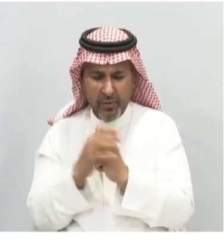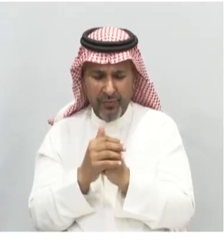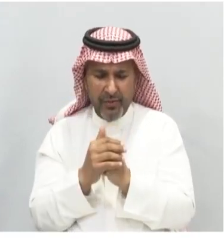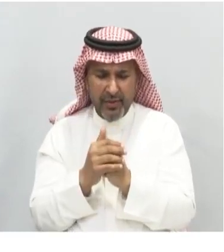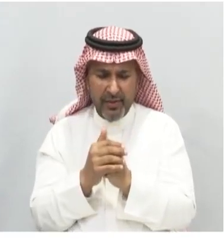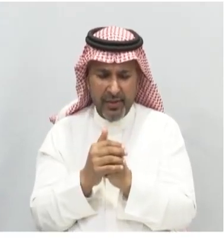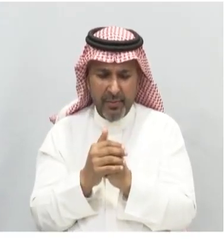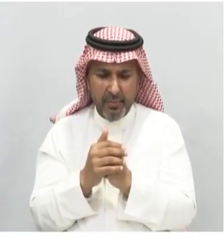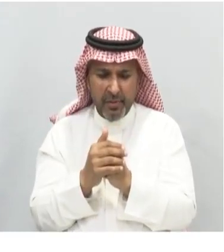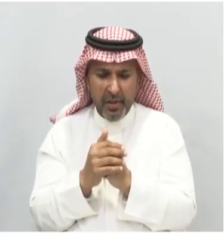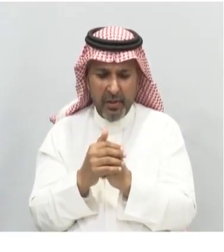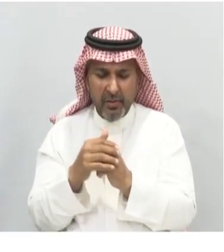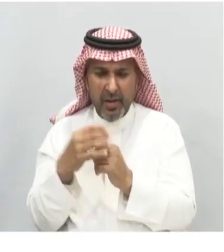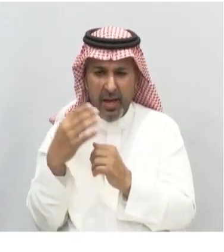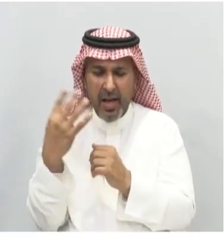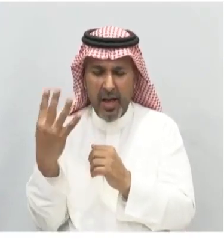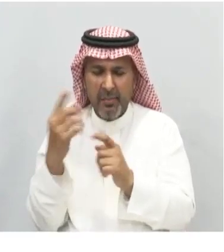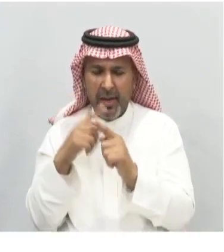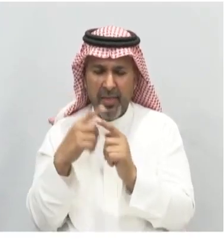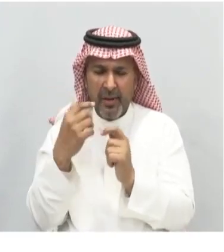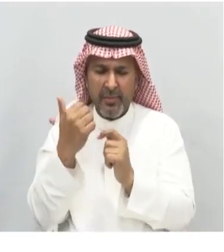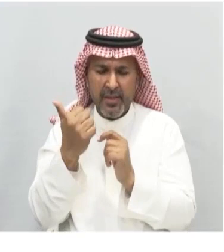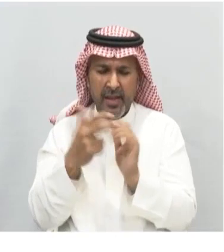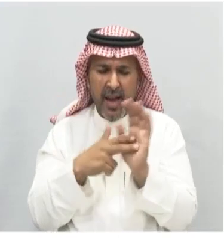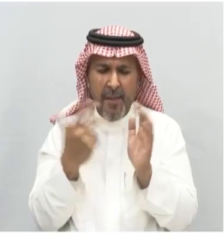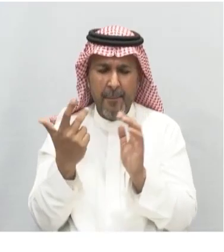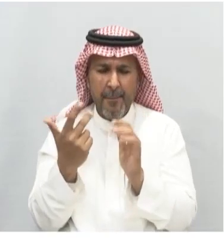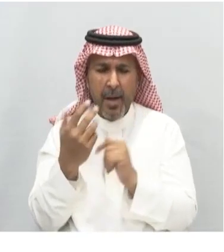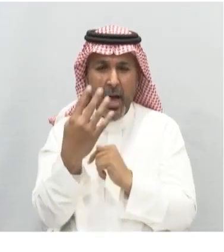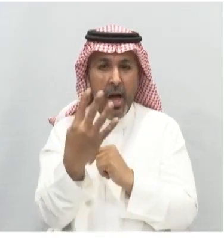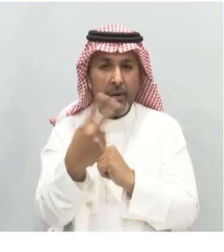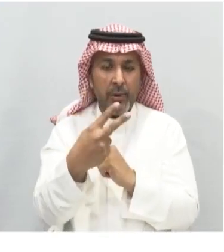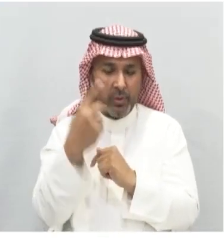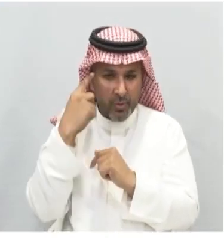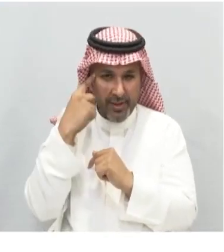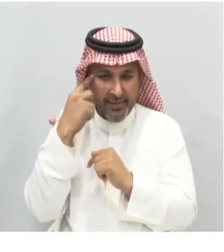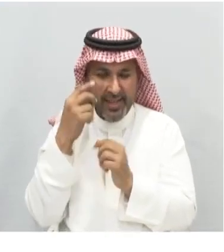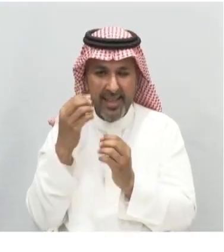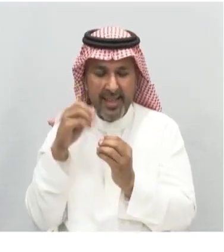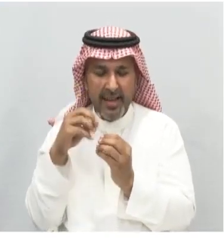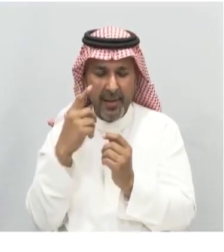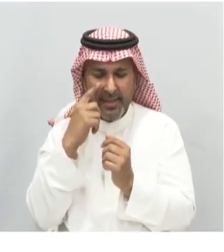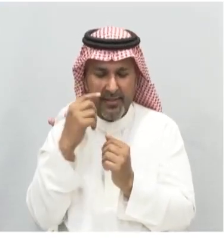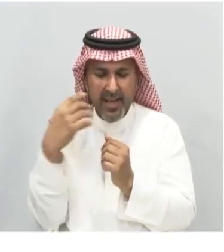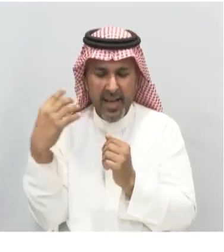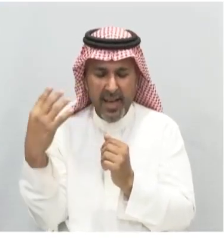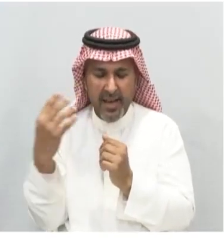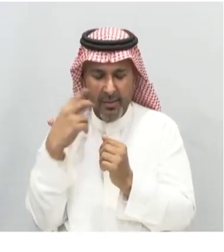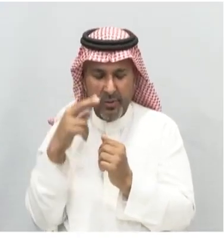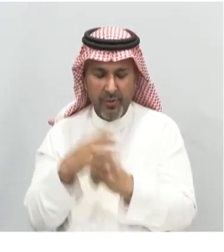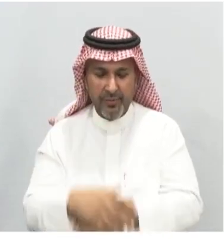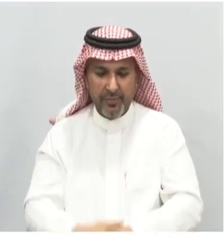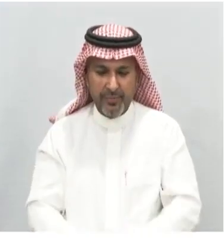استعمل نمط الضرب وهنا 4 ض 6 = 24 وبالتالي فان خلونا ناخذ